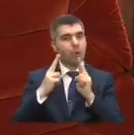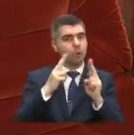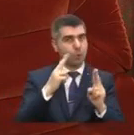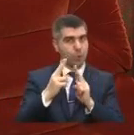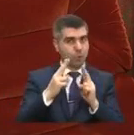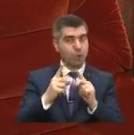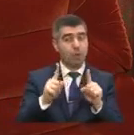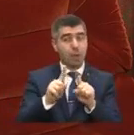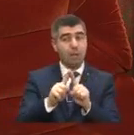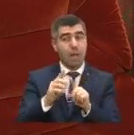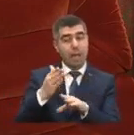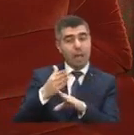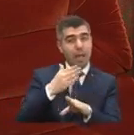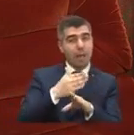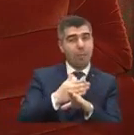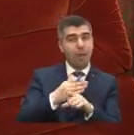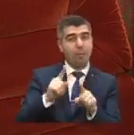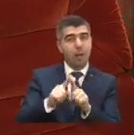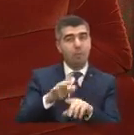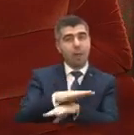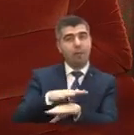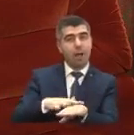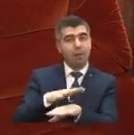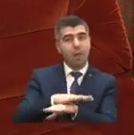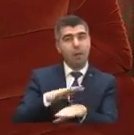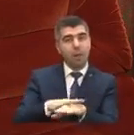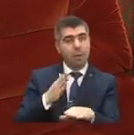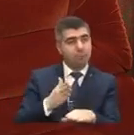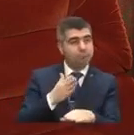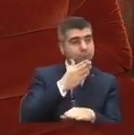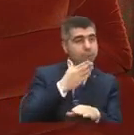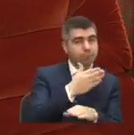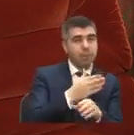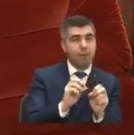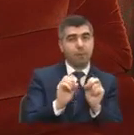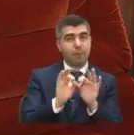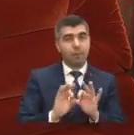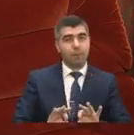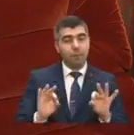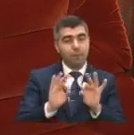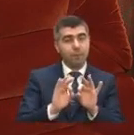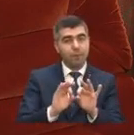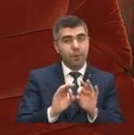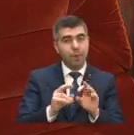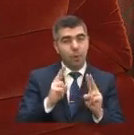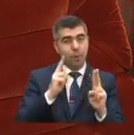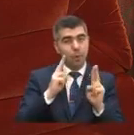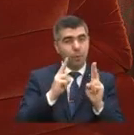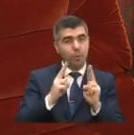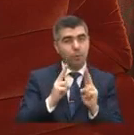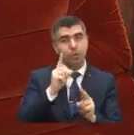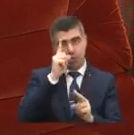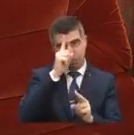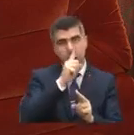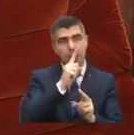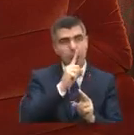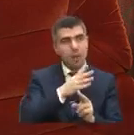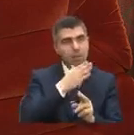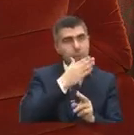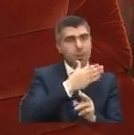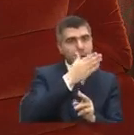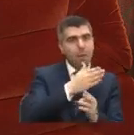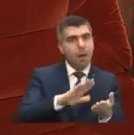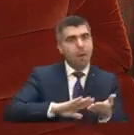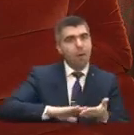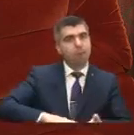كانش مربوطه بطريق السير الى حد الان، وتتعرفوا انه البنيه التحتيه فيها شق اللي هو مرتبط بالصيانه، وهذا